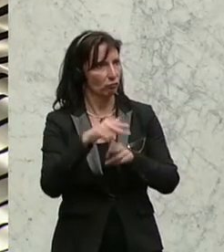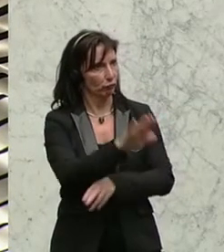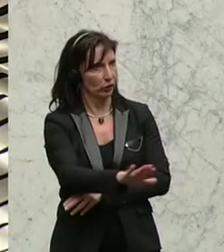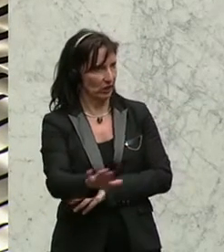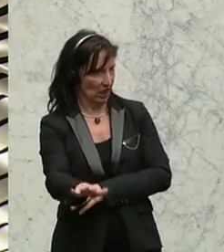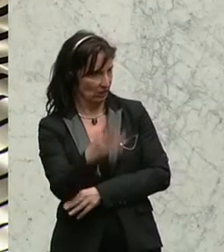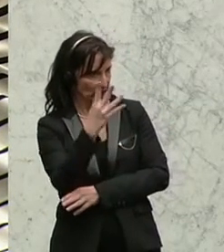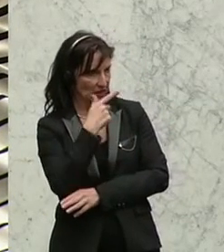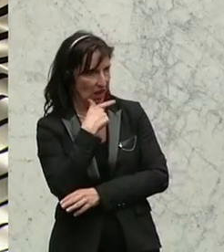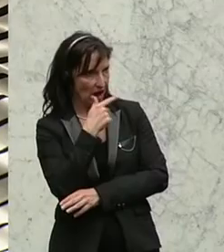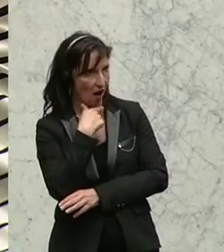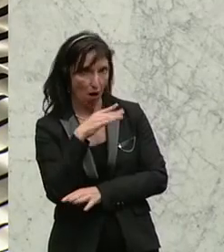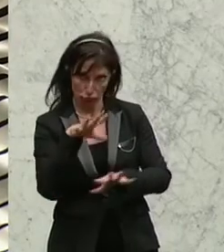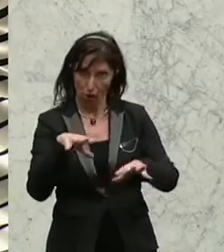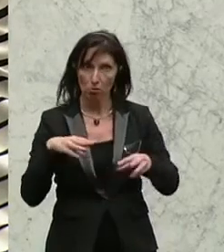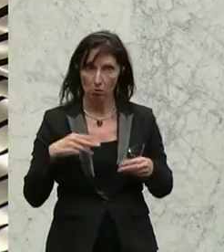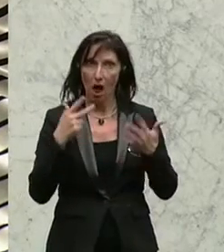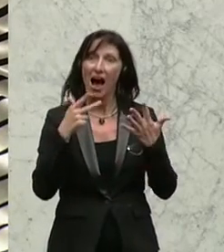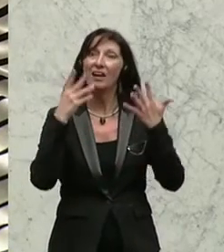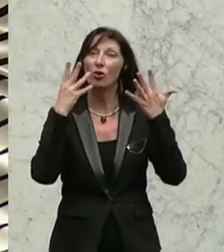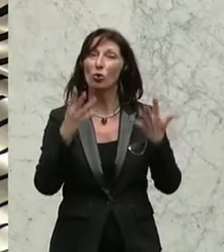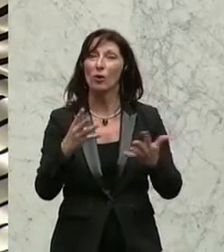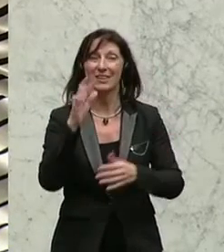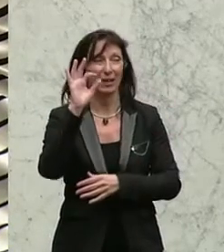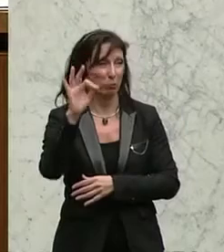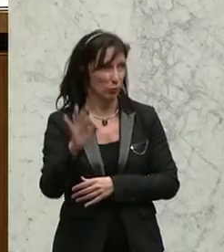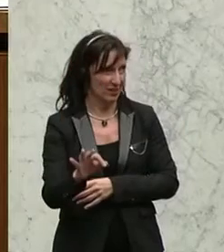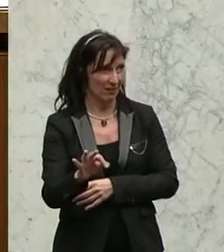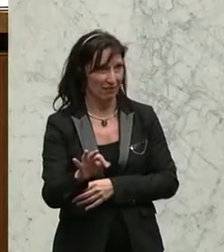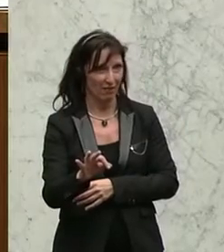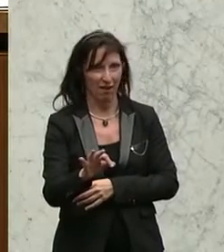Er wird auch sehr gut angenommen. 98% aller Kinder